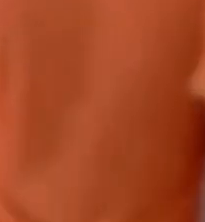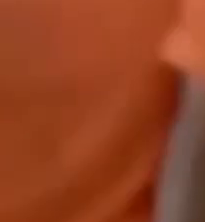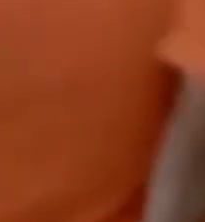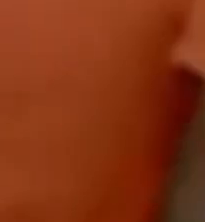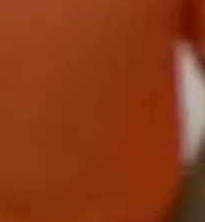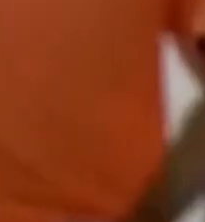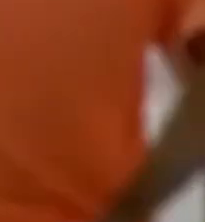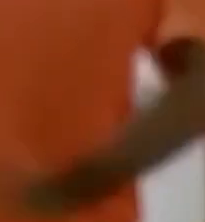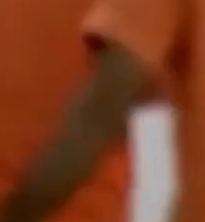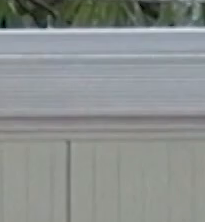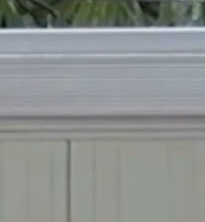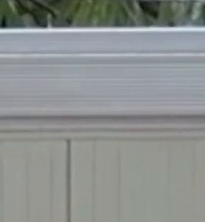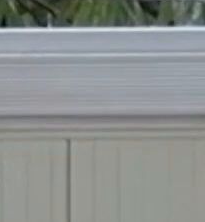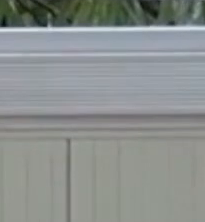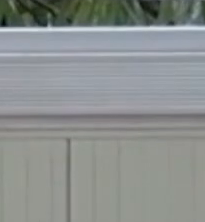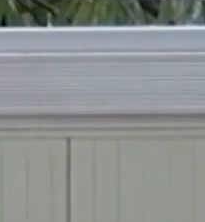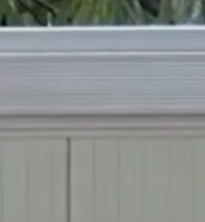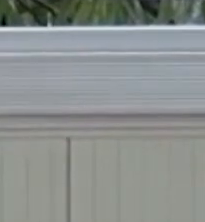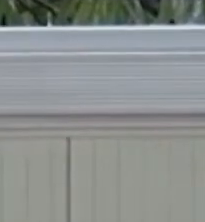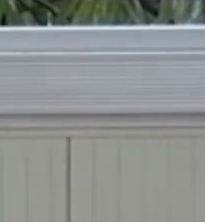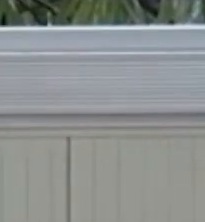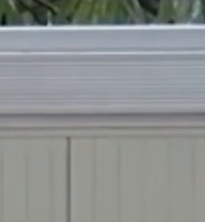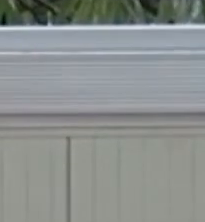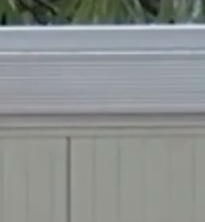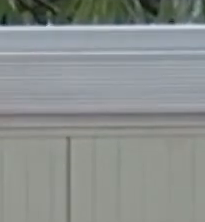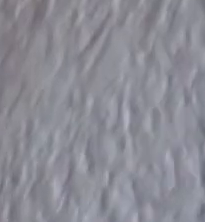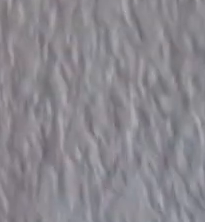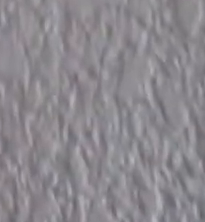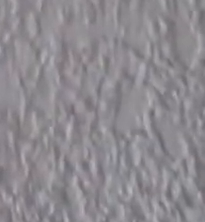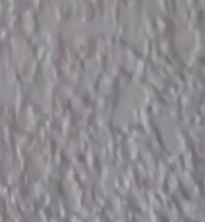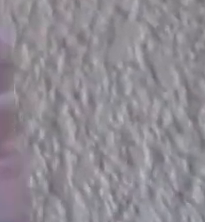בכלל. שמי שמנהל את הבית סוהר זה אסירים ולא לא שירות בית הסוהר.